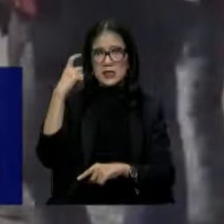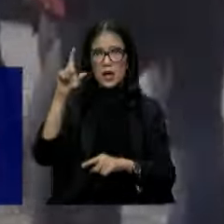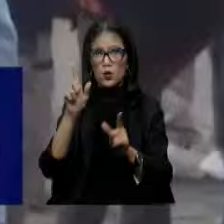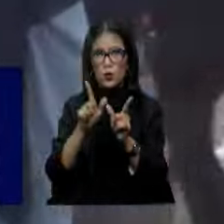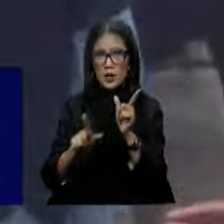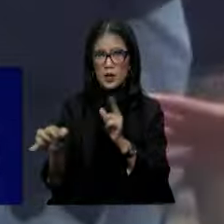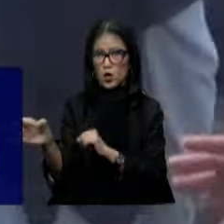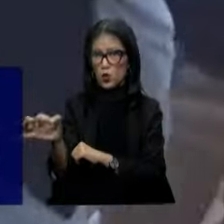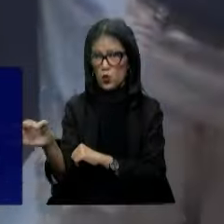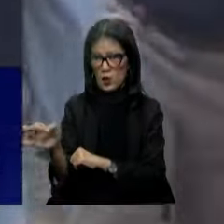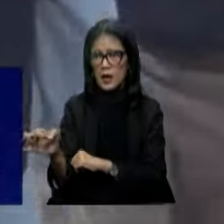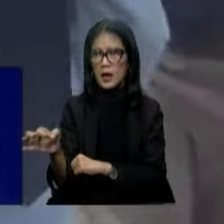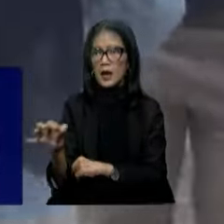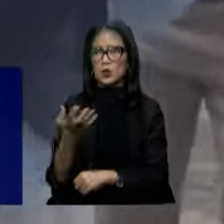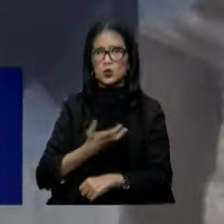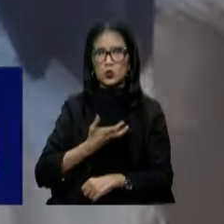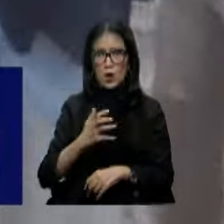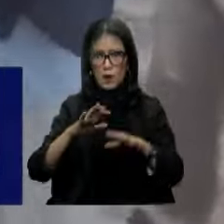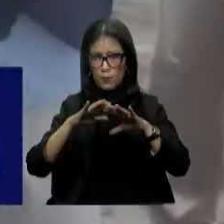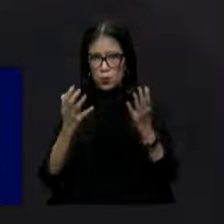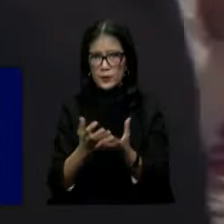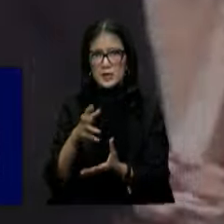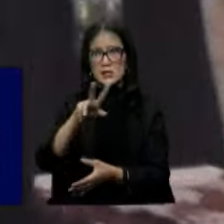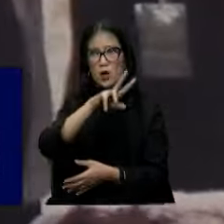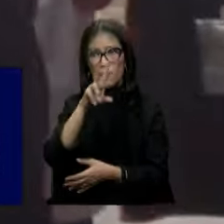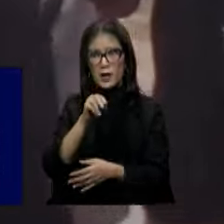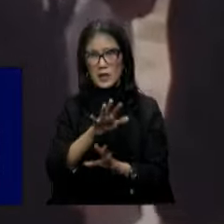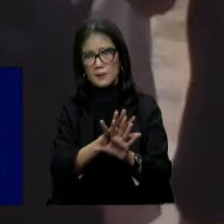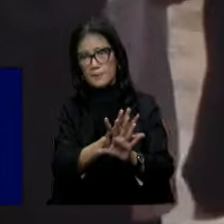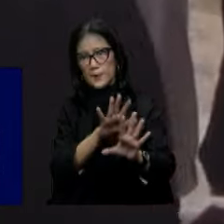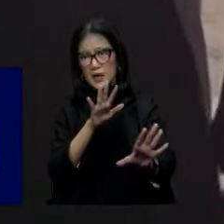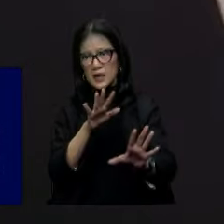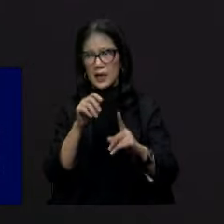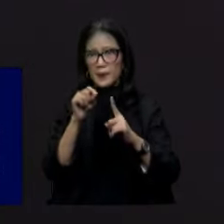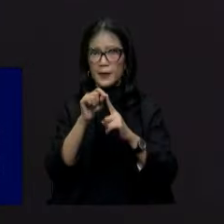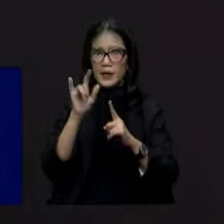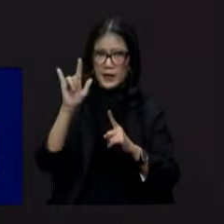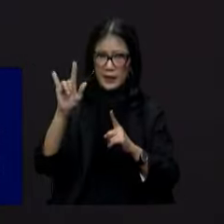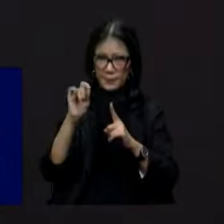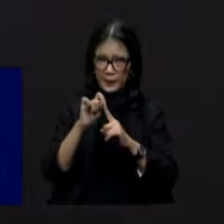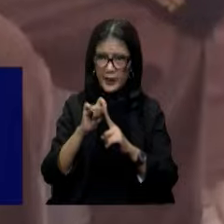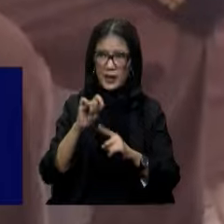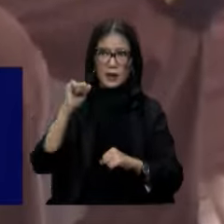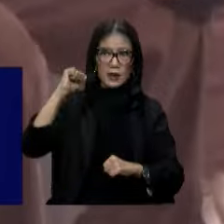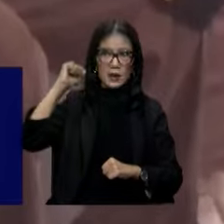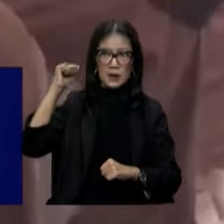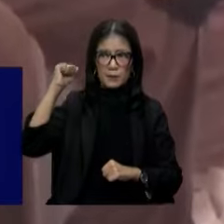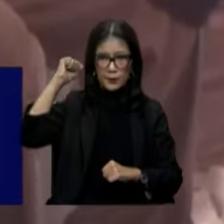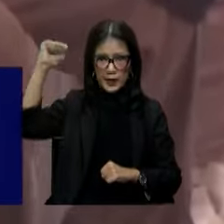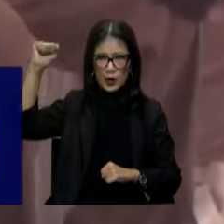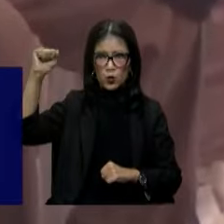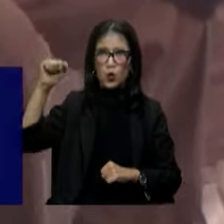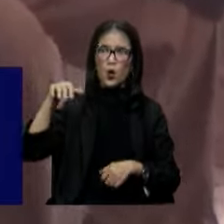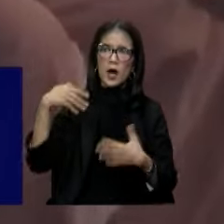wali kota di KPU Kota Sukabumi. Partai Perindo menjadi satu dari 5 partai yang mengusung paslon Ahmad Dida di Pilkada